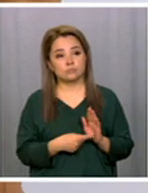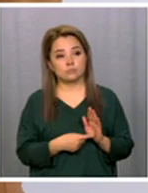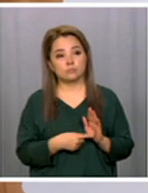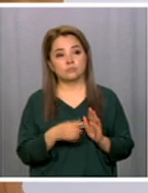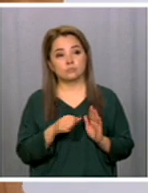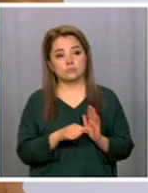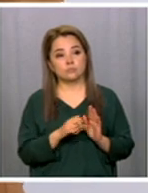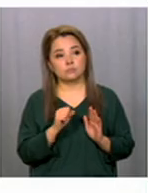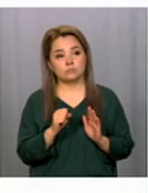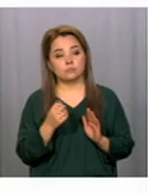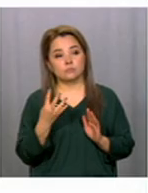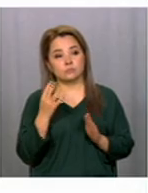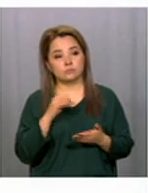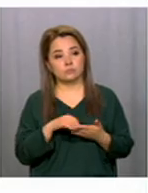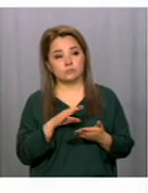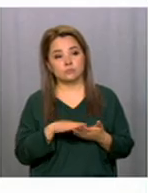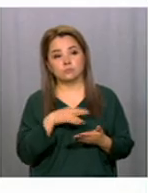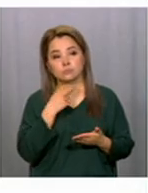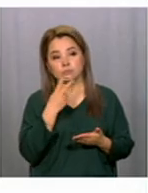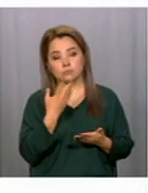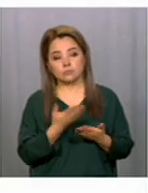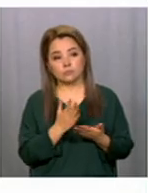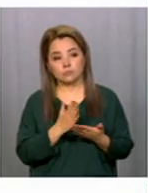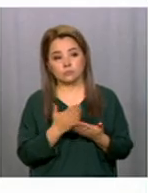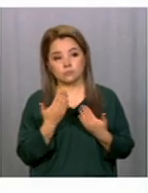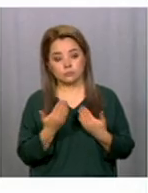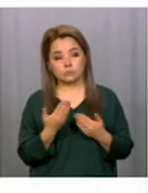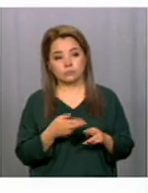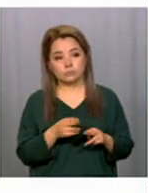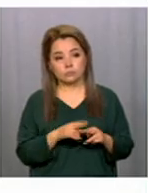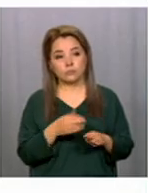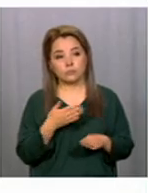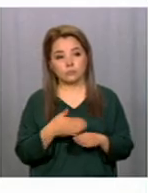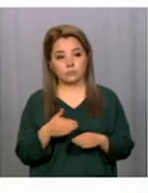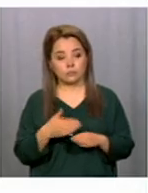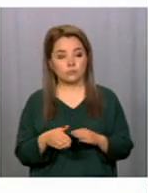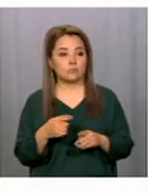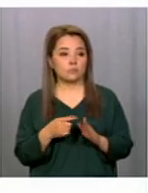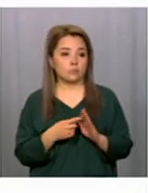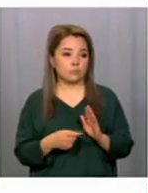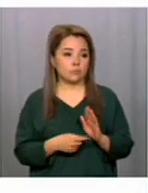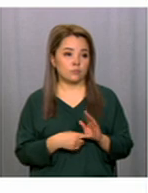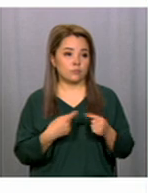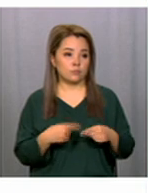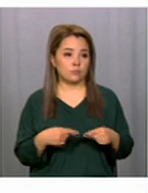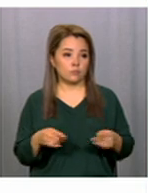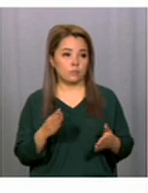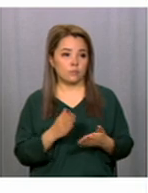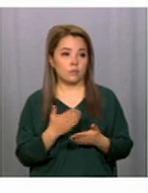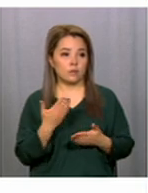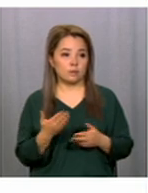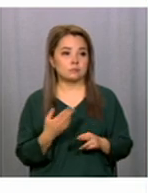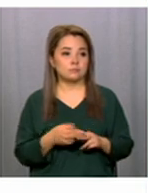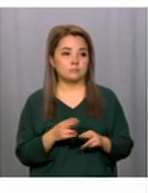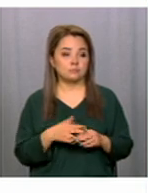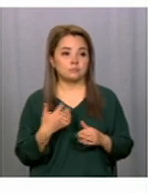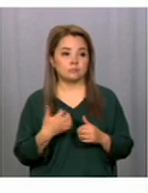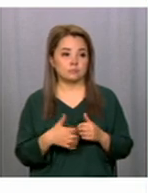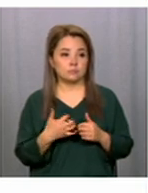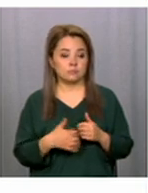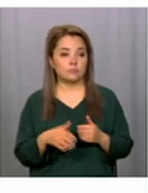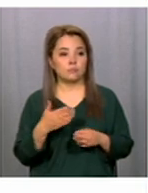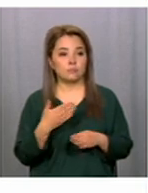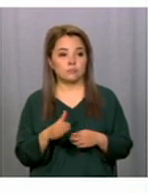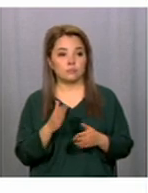дәрежесі тең. Ал мұқият қарайық, бұл жерде бөлшектердің бөлімдері әр түрлі болып тұр. Олай болса, ортақ бөлімге